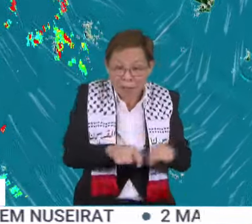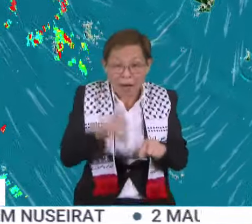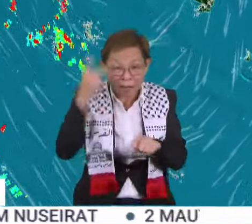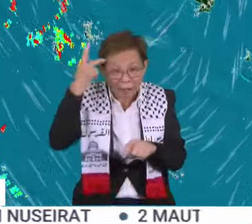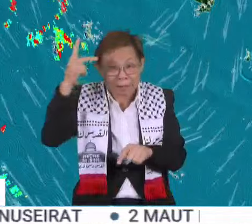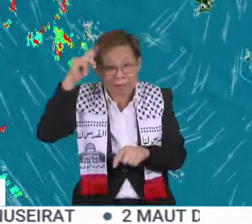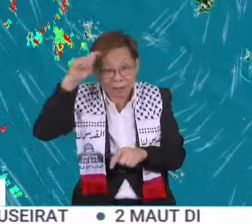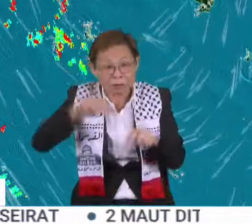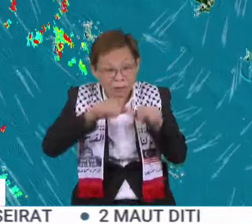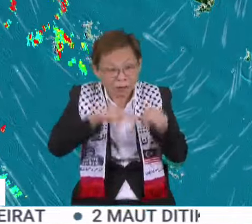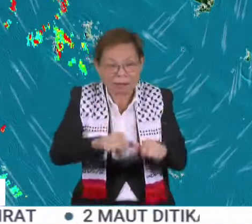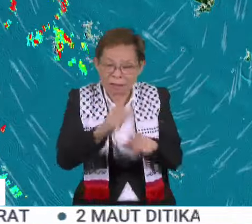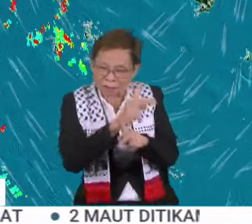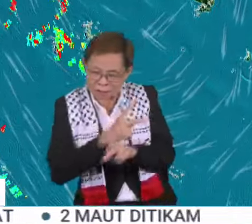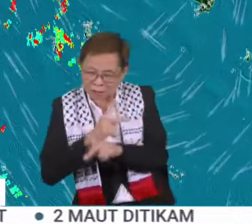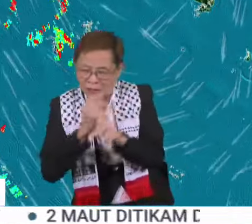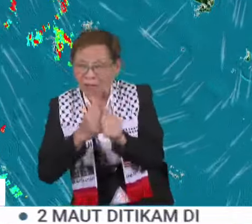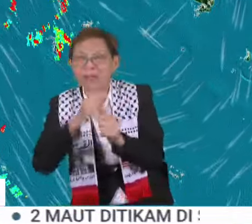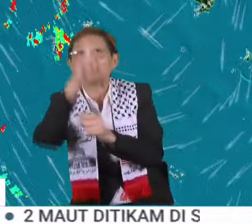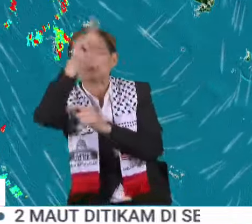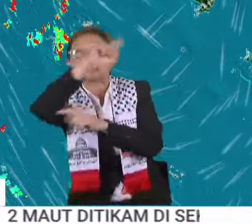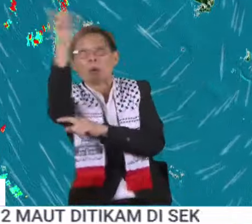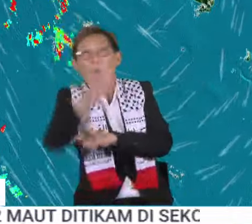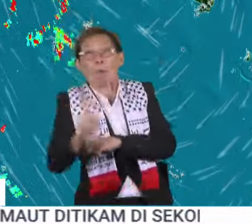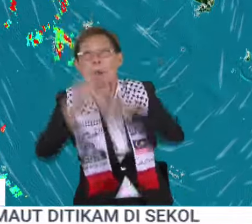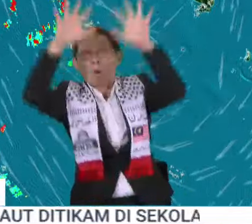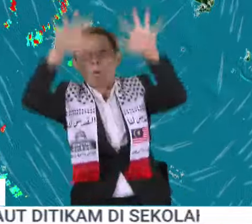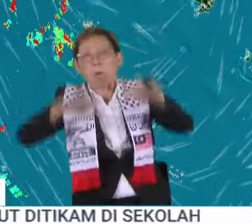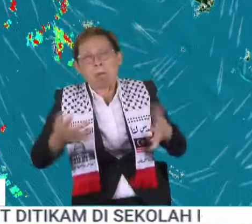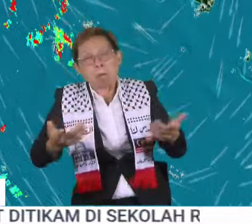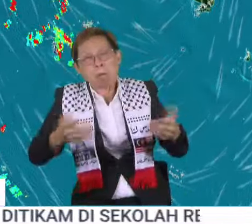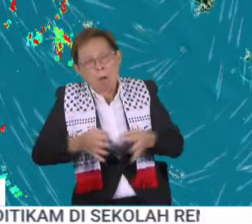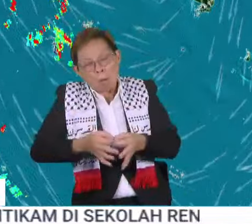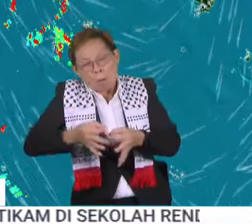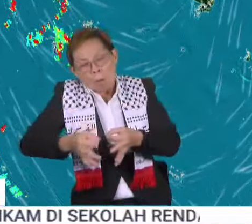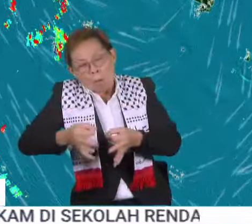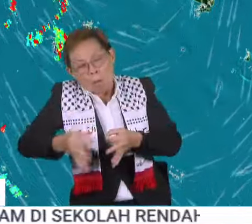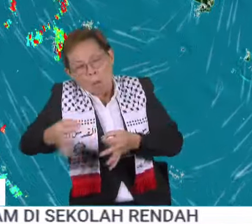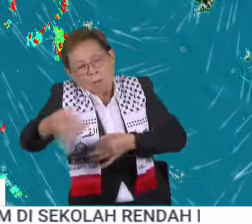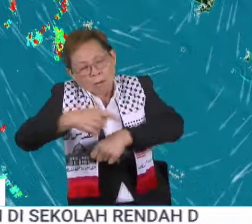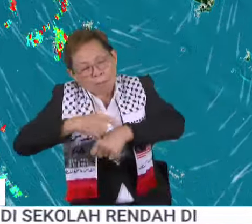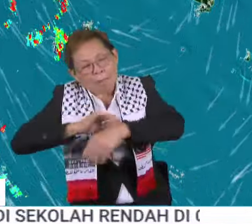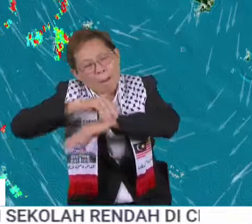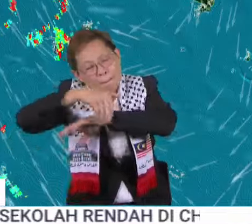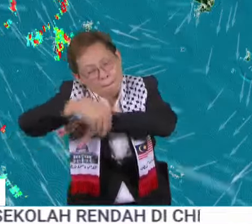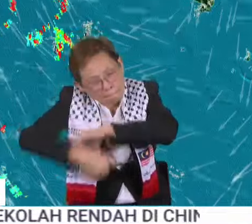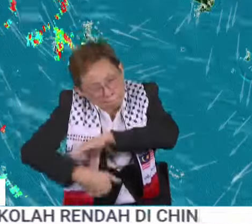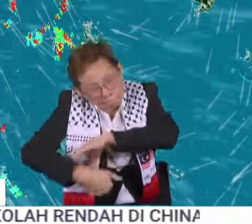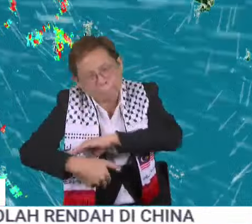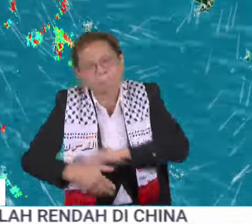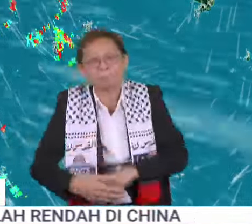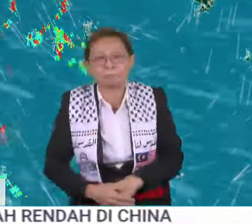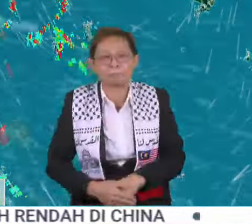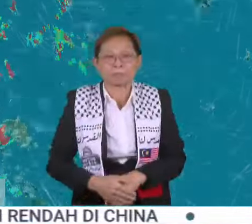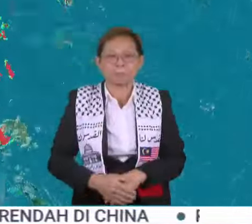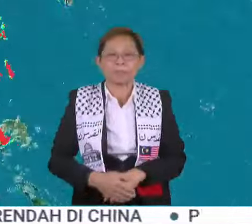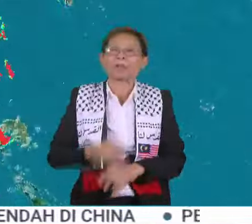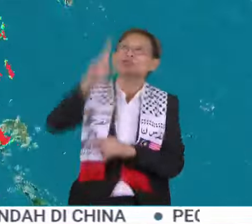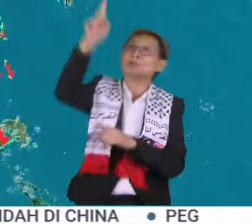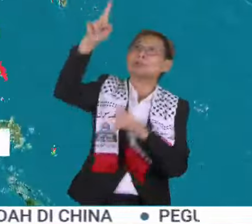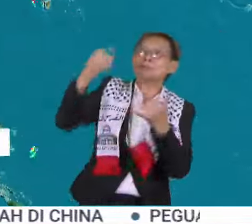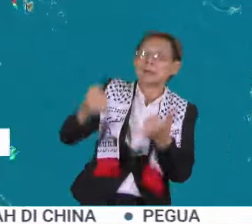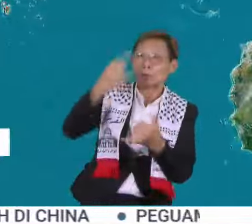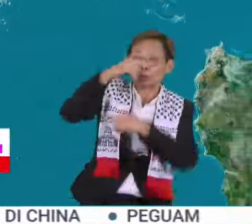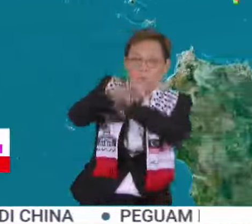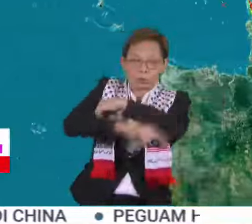dinasihatkan supaya berwaspadalah dengan cuaca ribut petir yang akan berlanjutan sehingga ke waktu lewat malam. Seterusnya, kita lihat keadaan cuaca